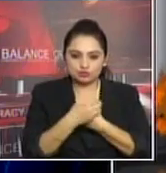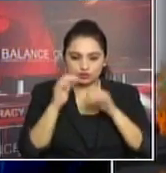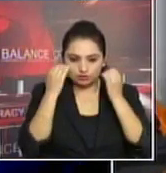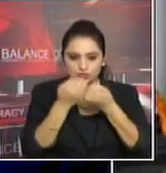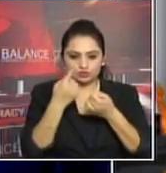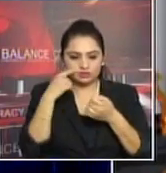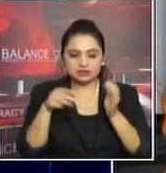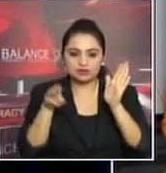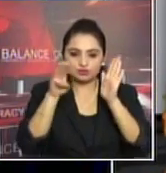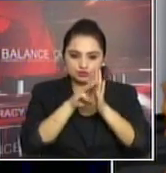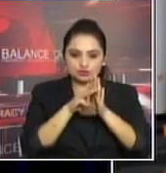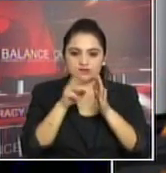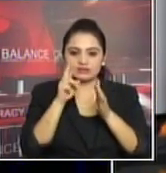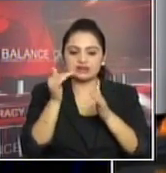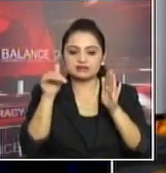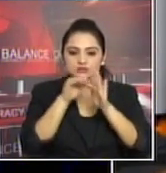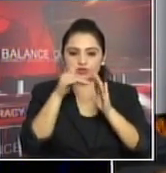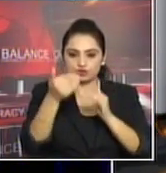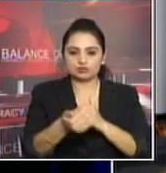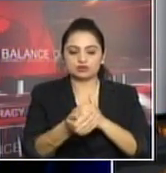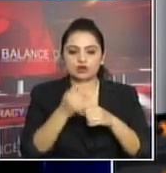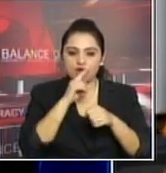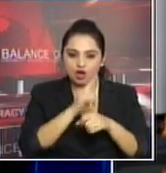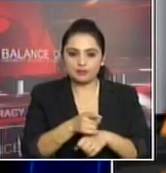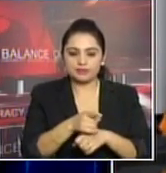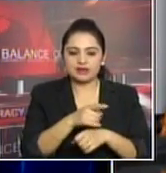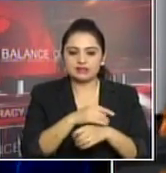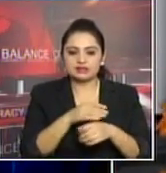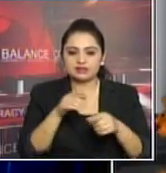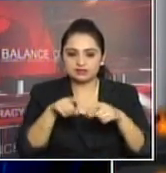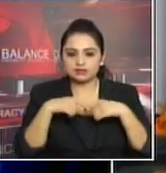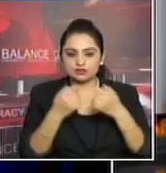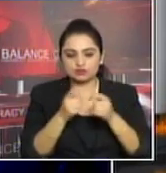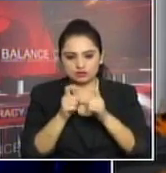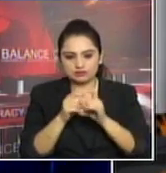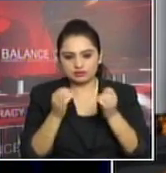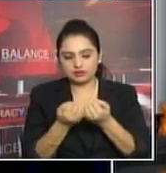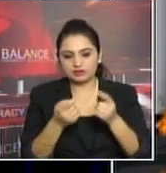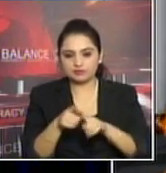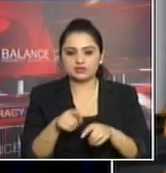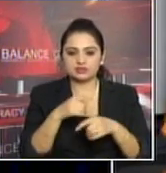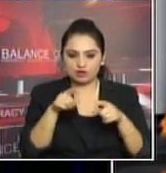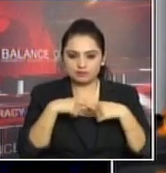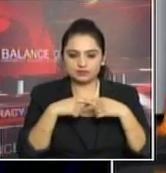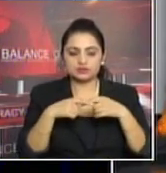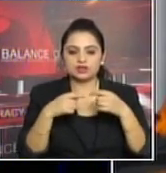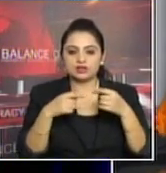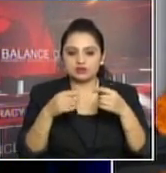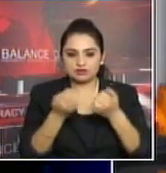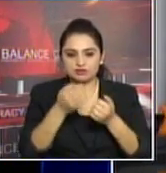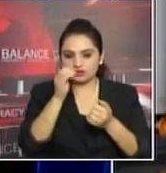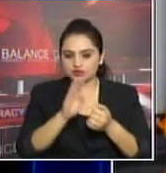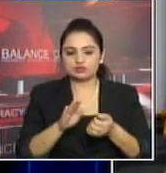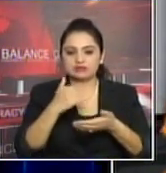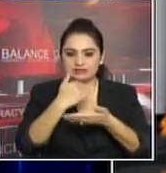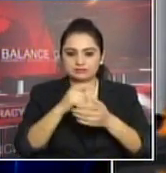उच्च राजनैतिक तहसम्म अन्तर्सीमा अपराध नियन्त्रण गर्न छलफल र सहमति भए पनि अपराध भने खासै रोकिएको छैन। सीमा क्षेत्रमा